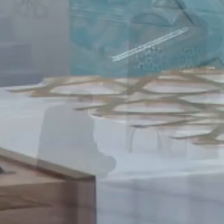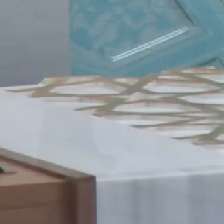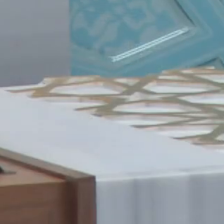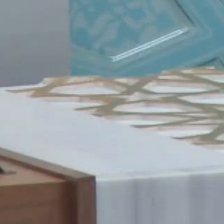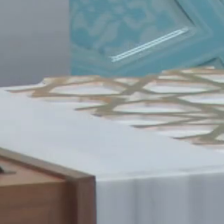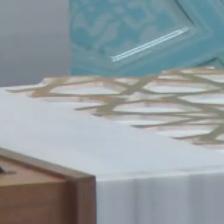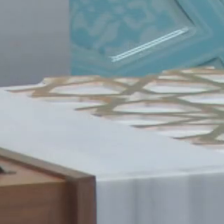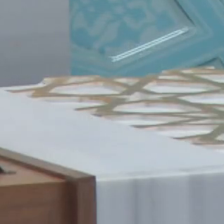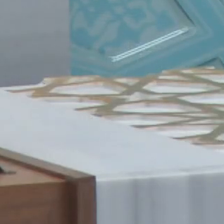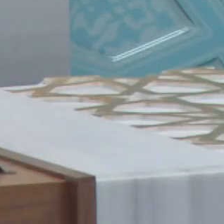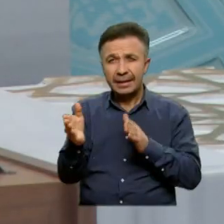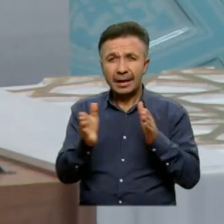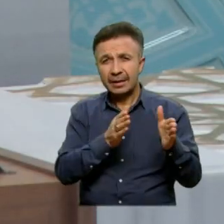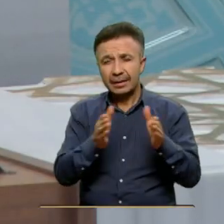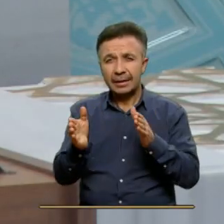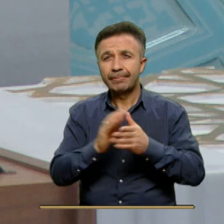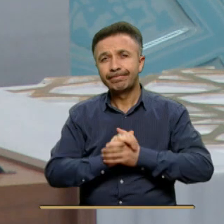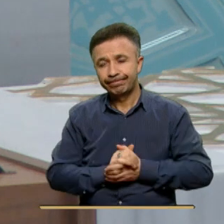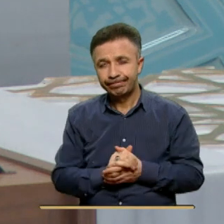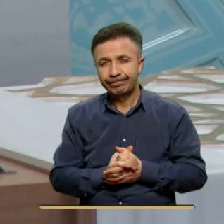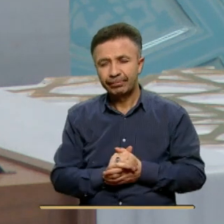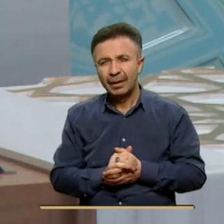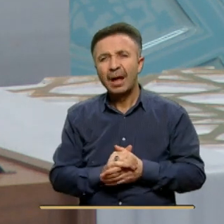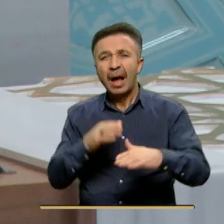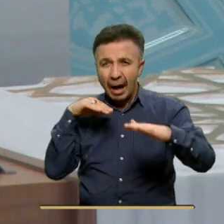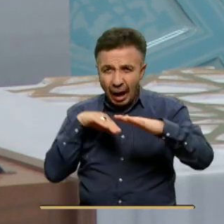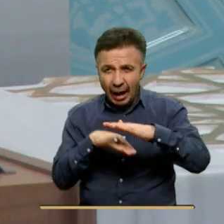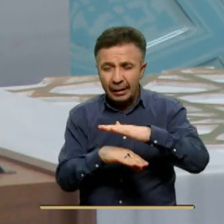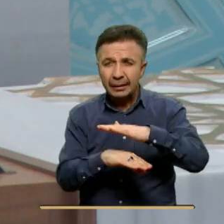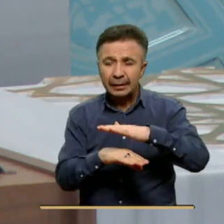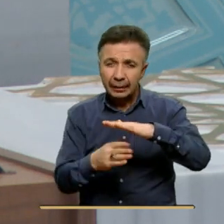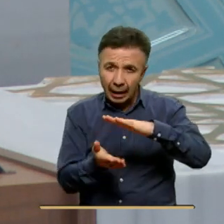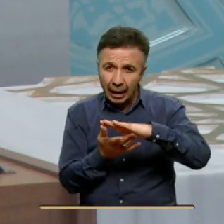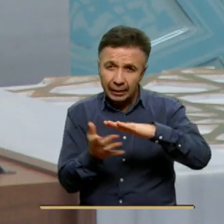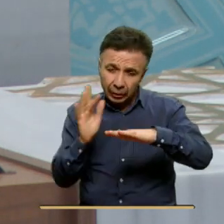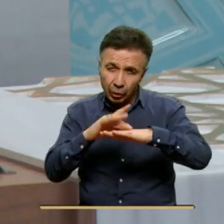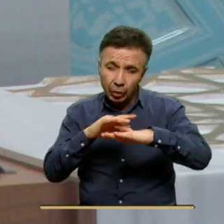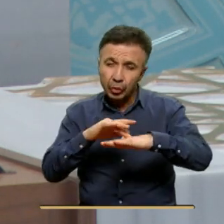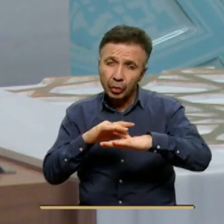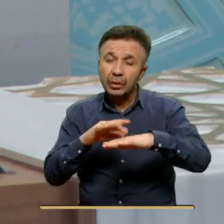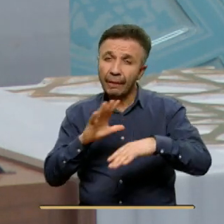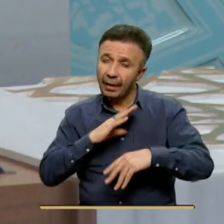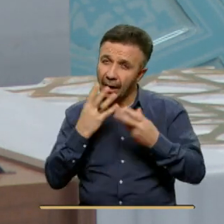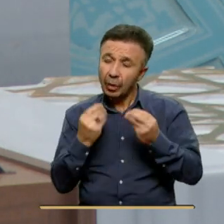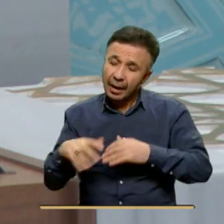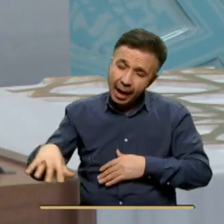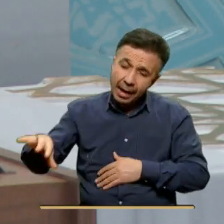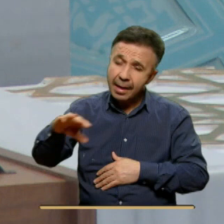bu ikisinin arasında altında üstünde var olan her